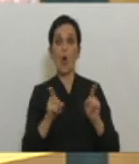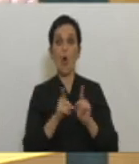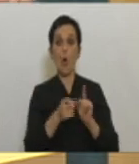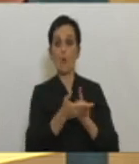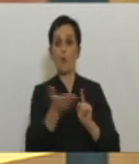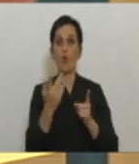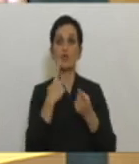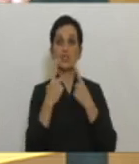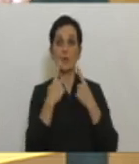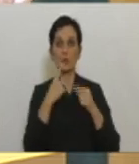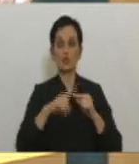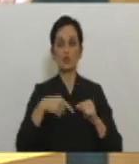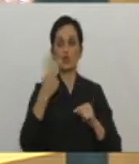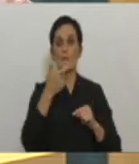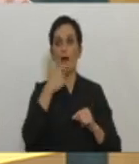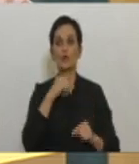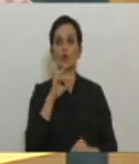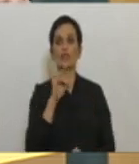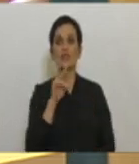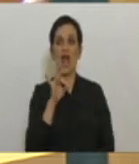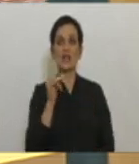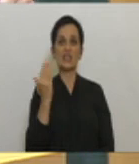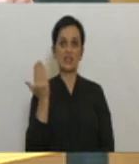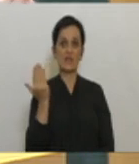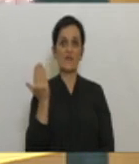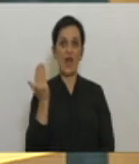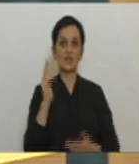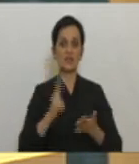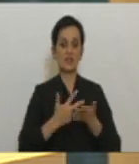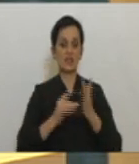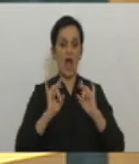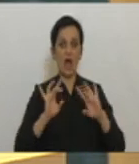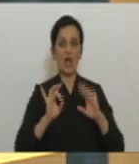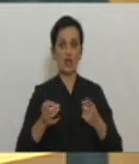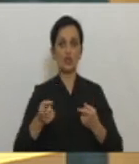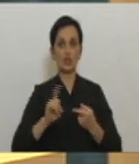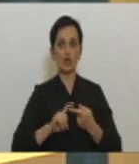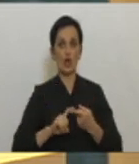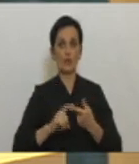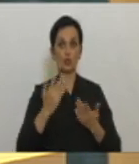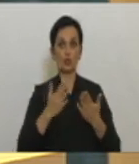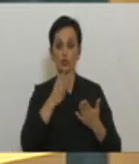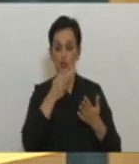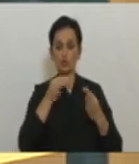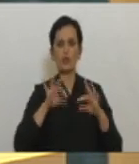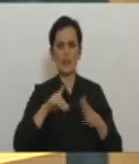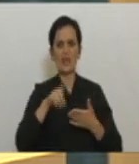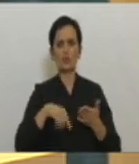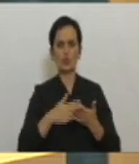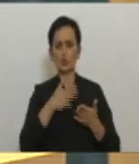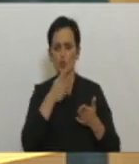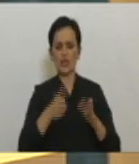მიმართებაში საუბრით შემდეგ ბატონო ირაკლი თქვენს ანგარიშსაც შევეხები რა თქმა უნდა თუ ამის დრო დამრჩება და დამრჩება დარწმუნებული